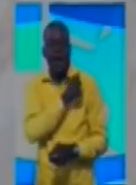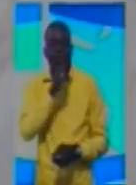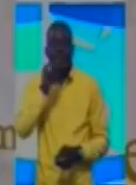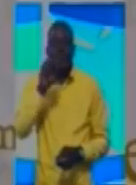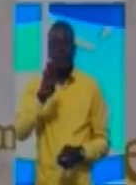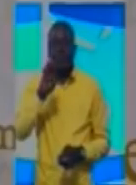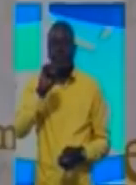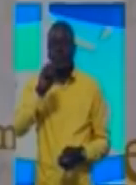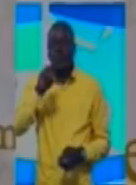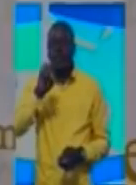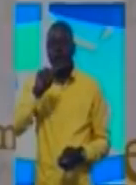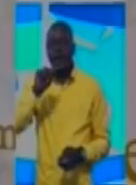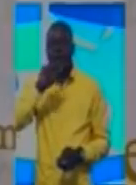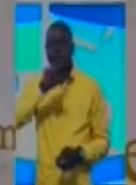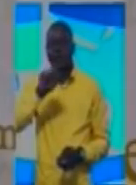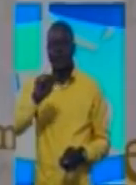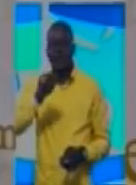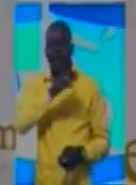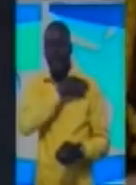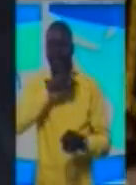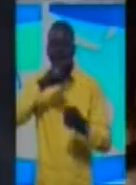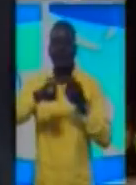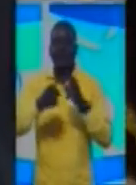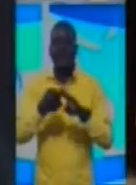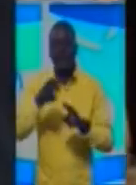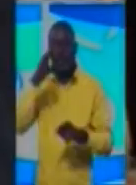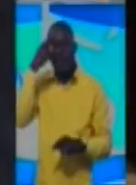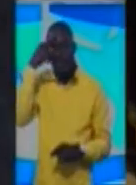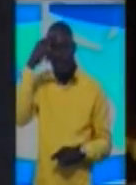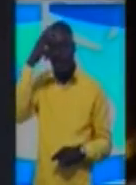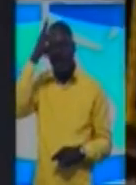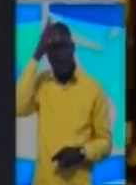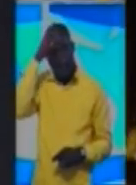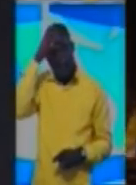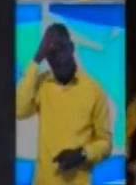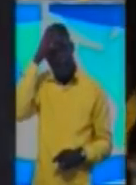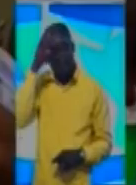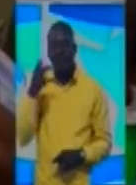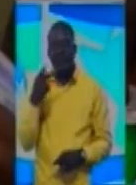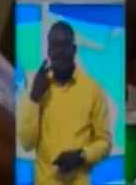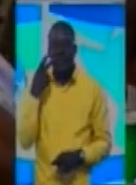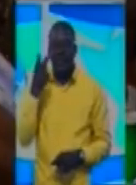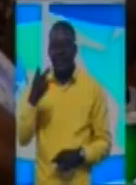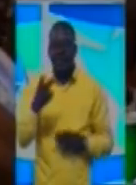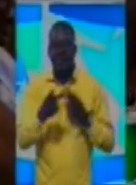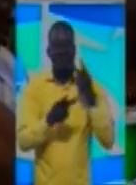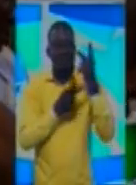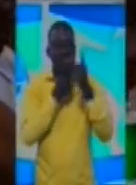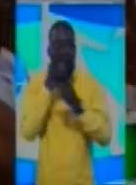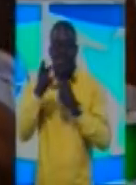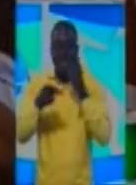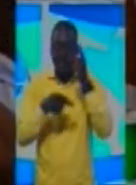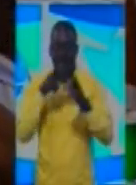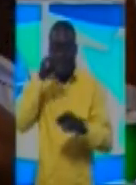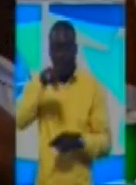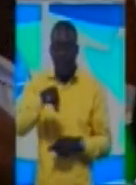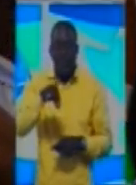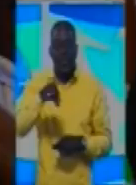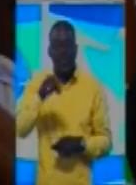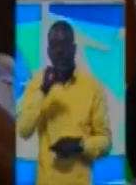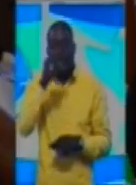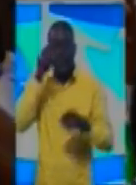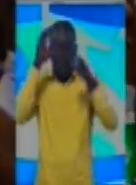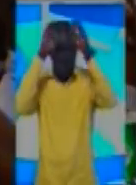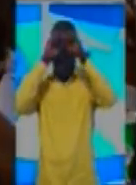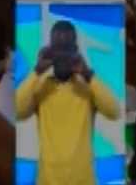Saoud et son homologue roc Marc-Christian Kabour. Vous avez vu les visites que le président du Faso effectue